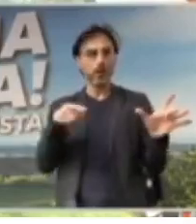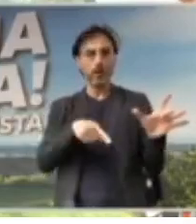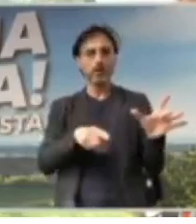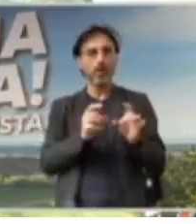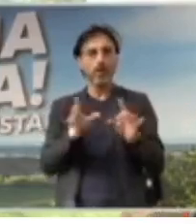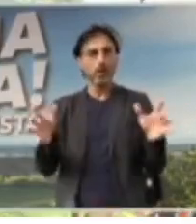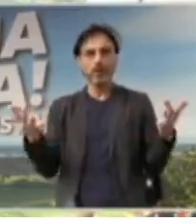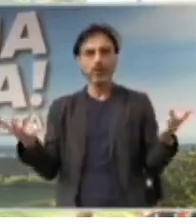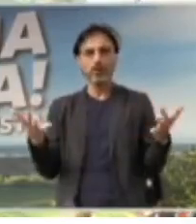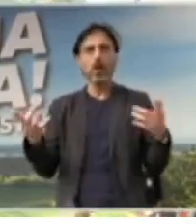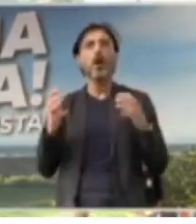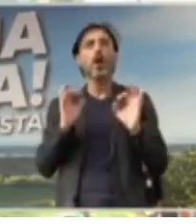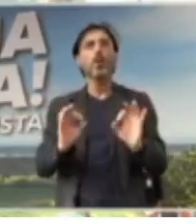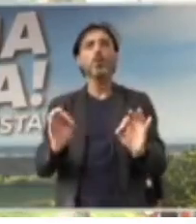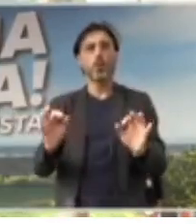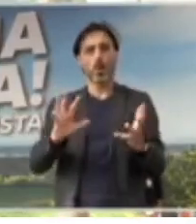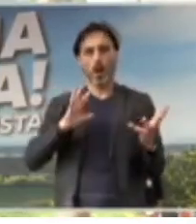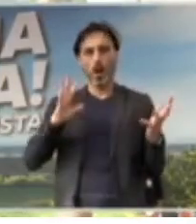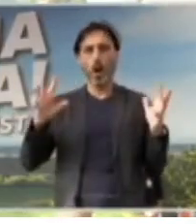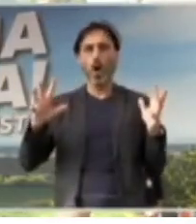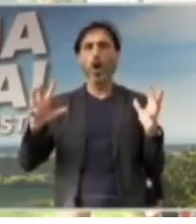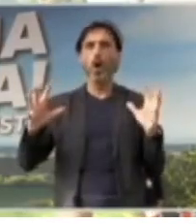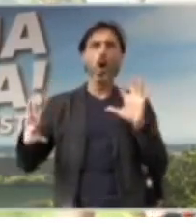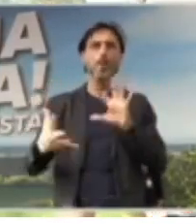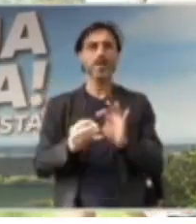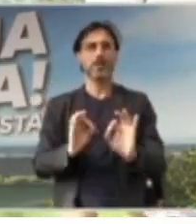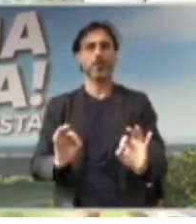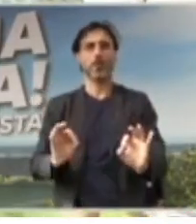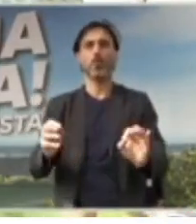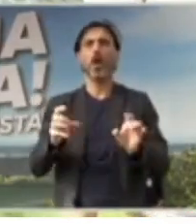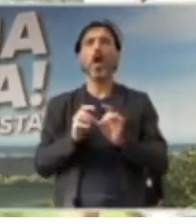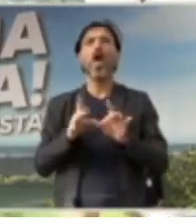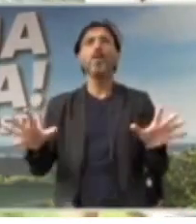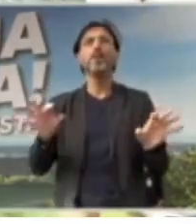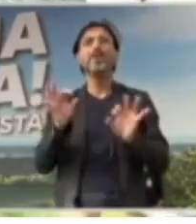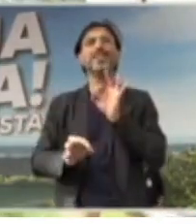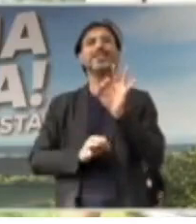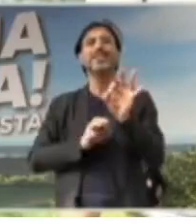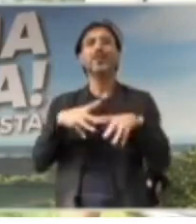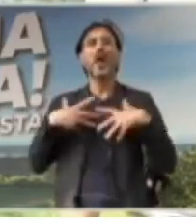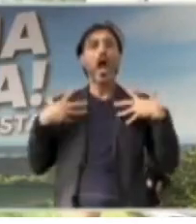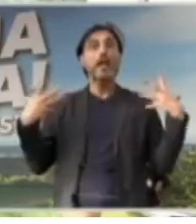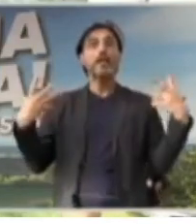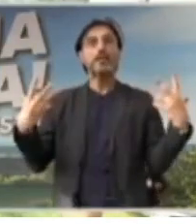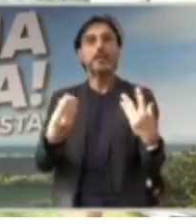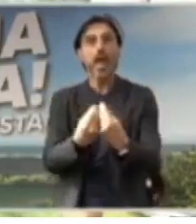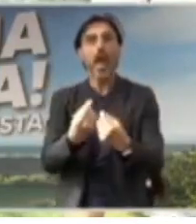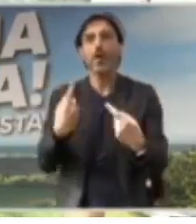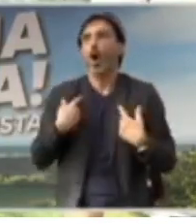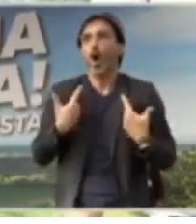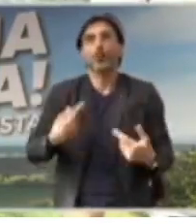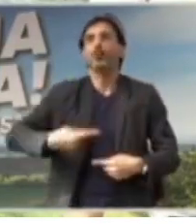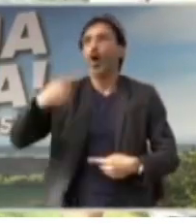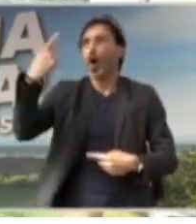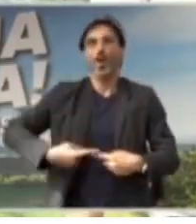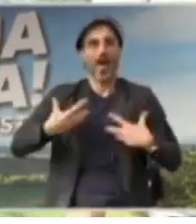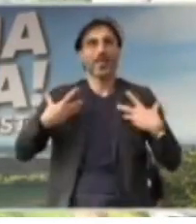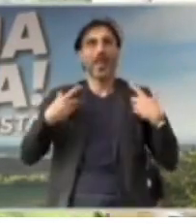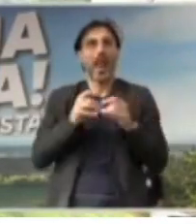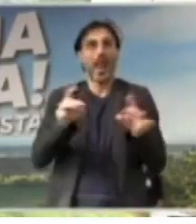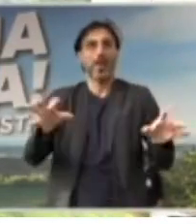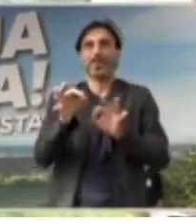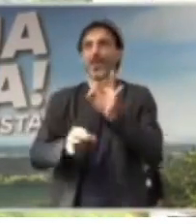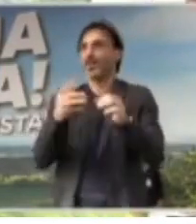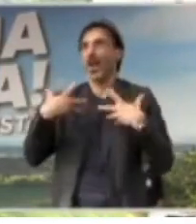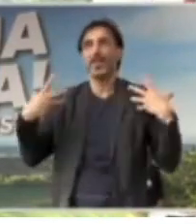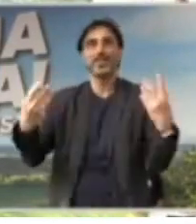parla di qualcosa che è complessivo. La libertà è anche la libertà di stare insieme. Oggi è una giornata di libertà.